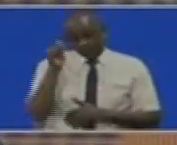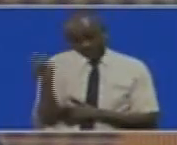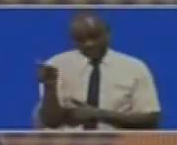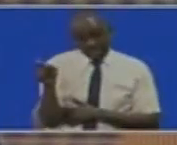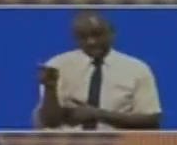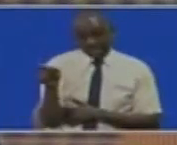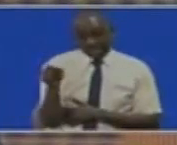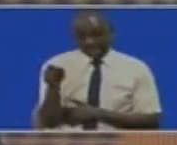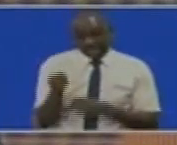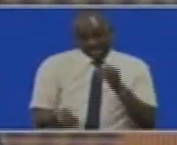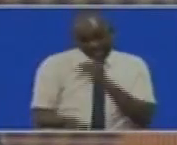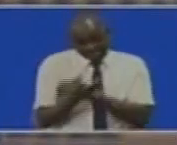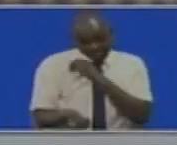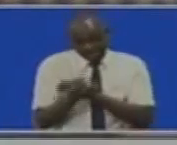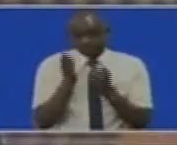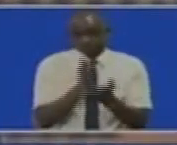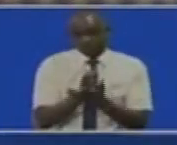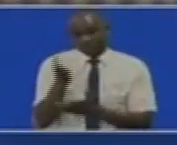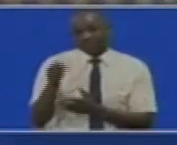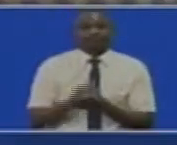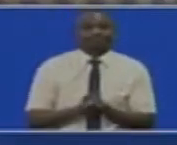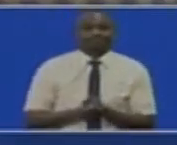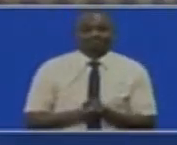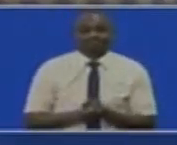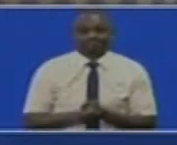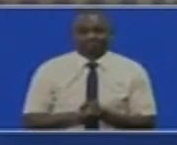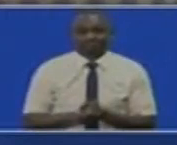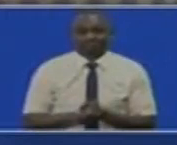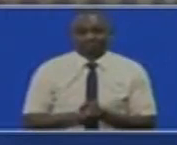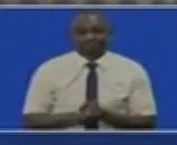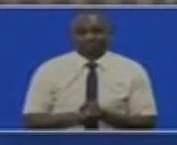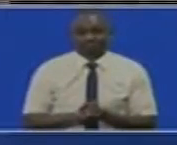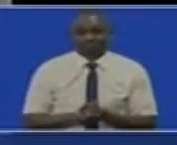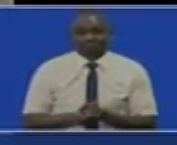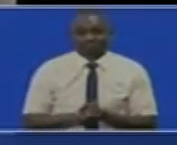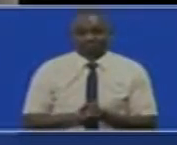Rajab Hassan kutoka jijini Dar es Salaam nchini Tanzania.